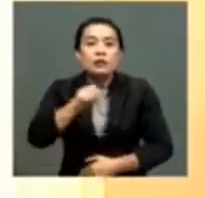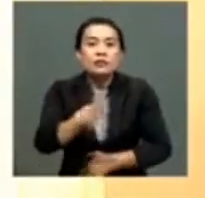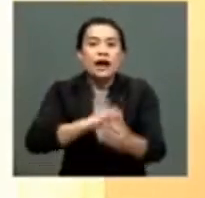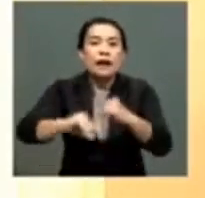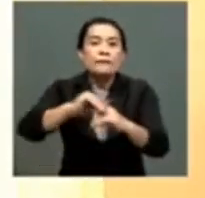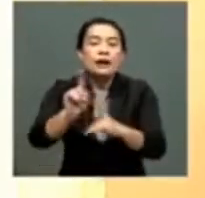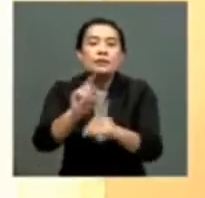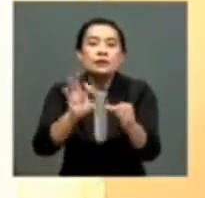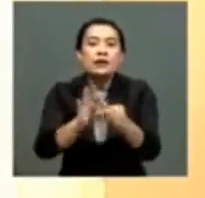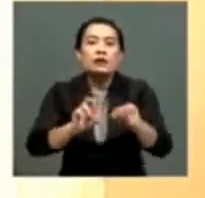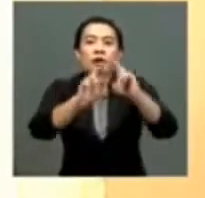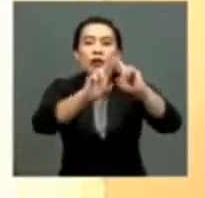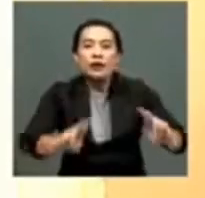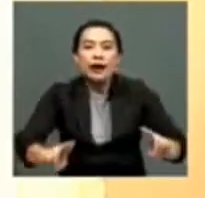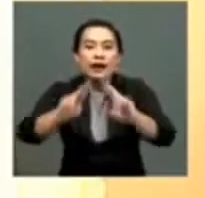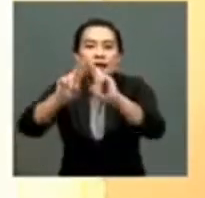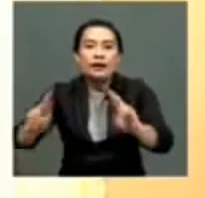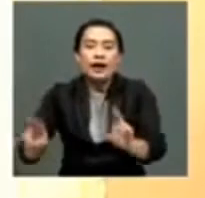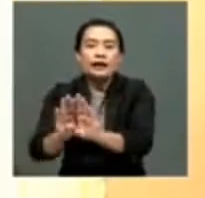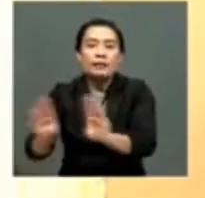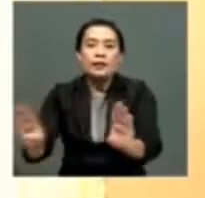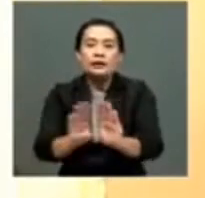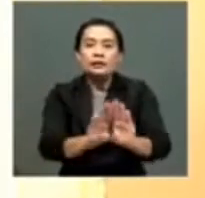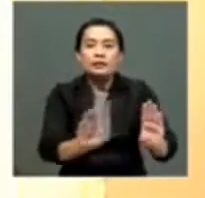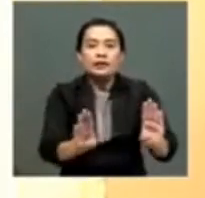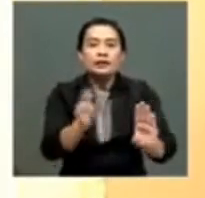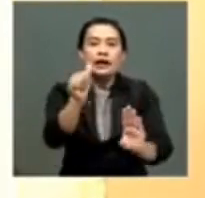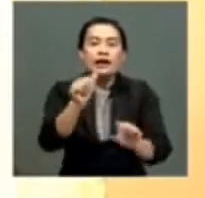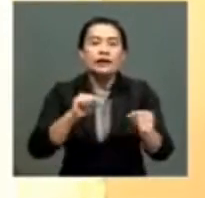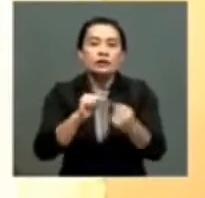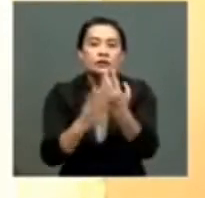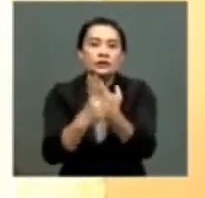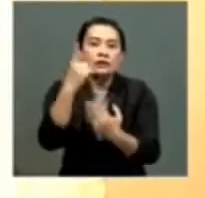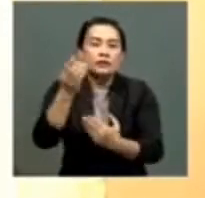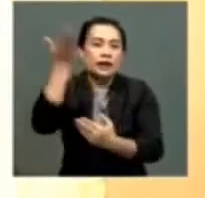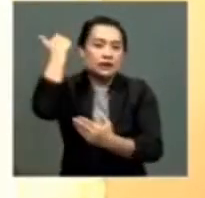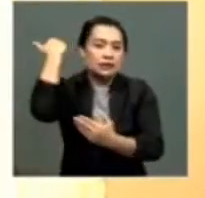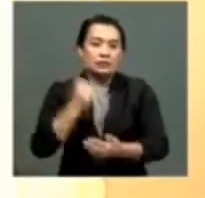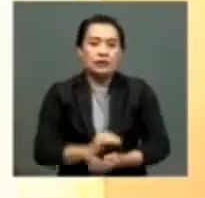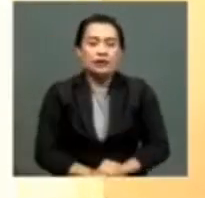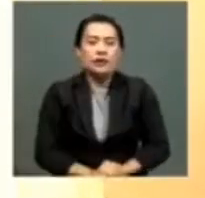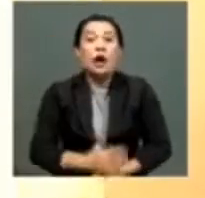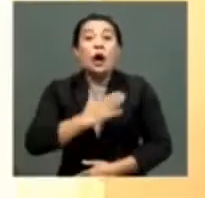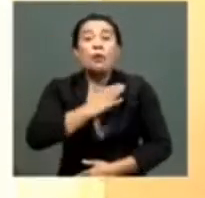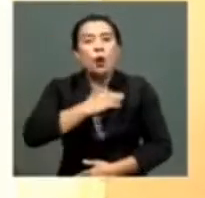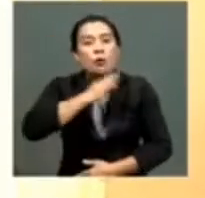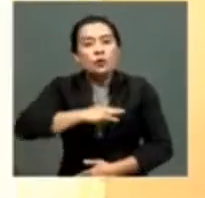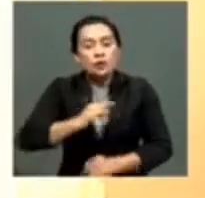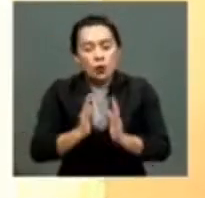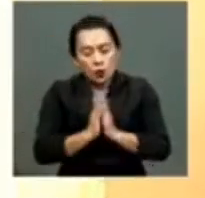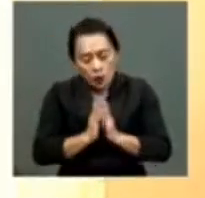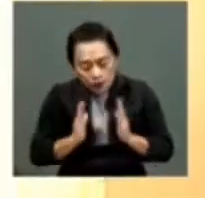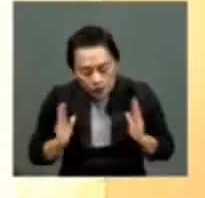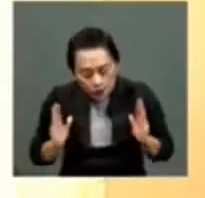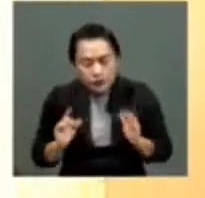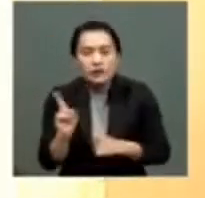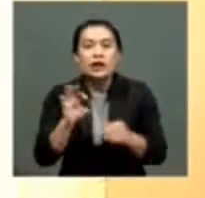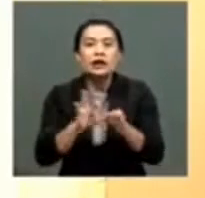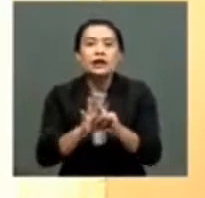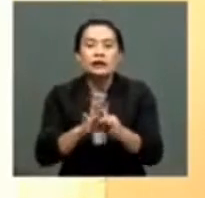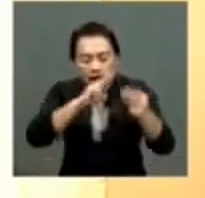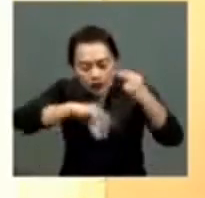เริ่มเปิดห้างร้านต่างๆได้ในช่วงสัปดาห์ที่ผ่านมาผมขอขอบคุณสำหรับการลงทุนและความเข้มง